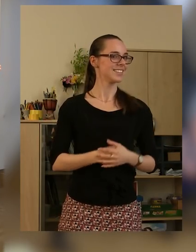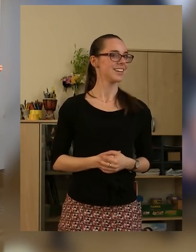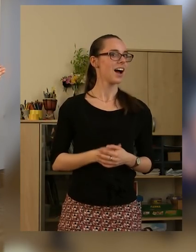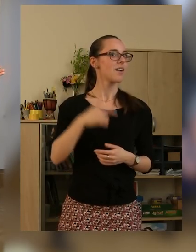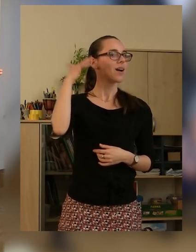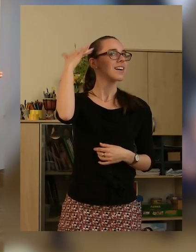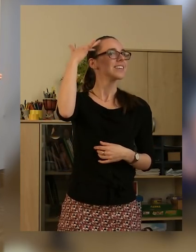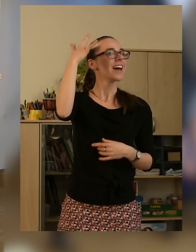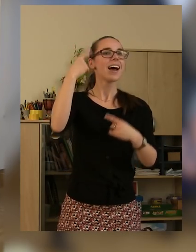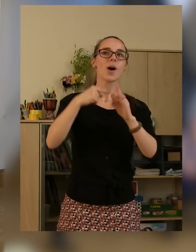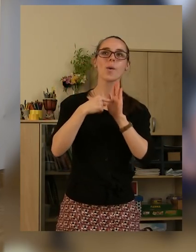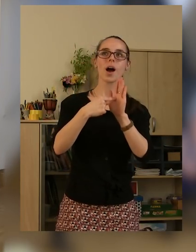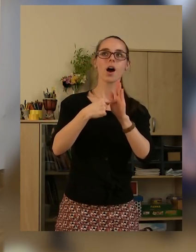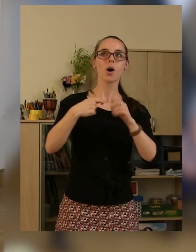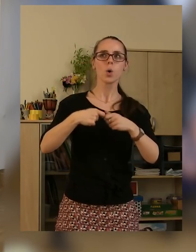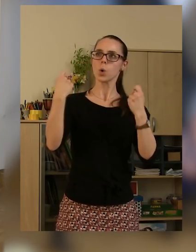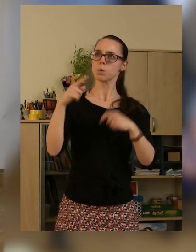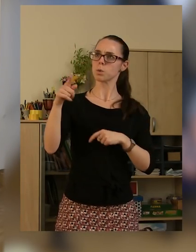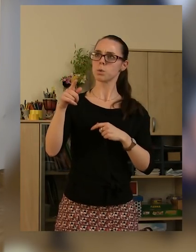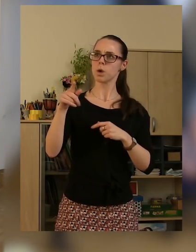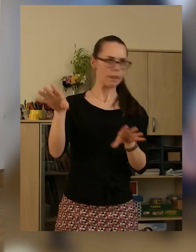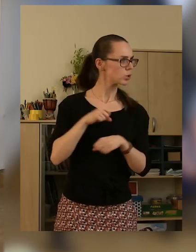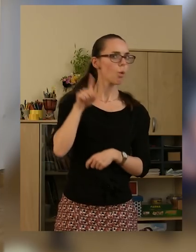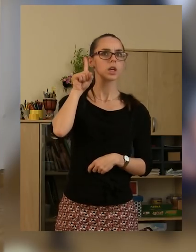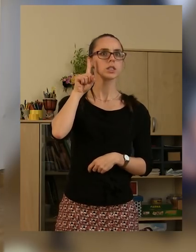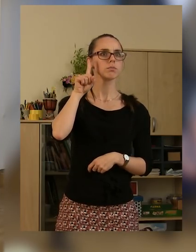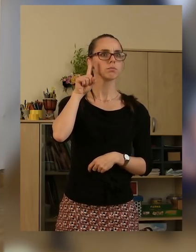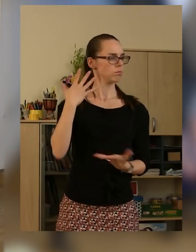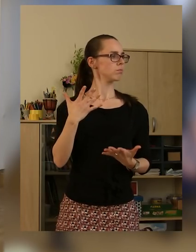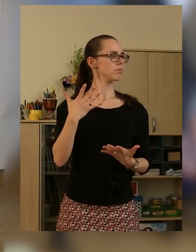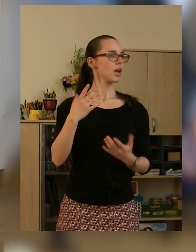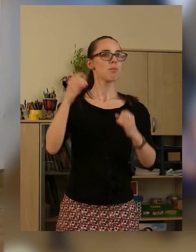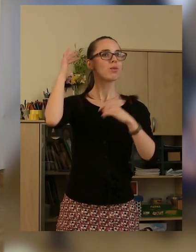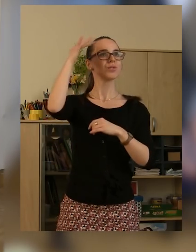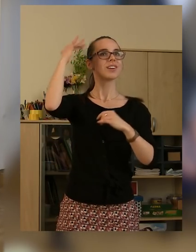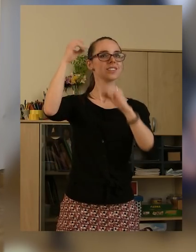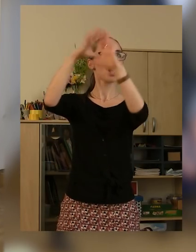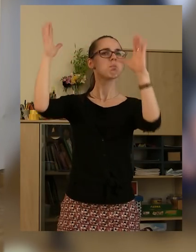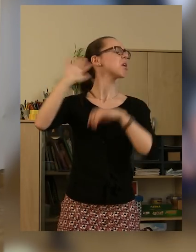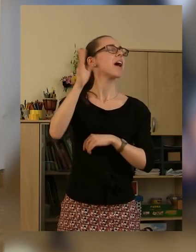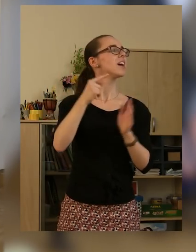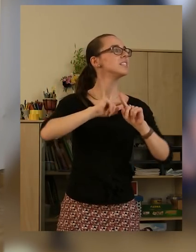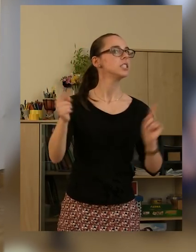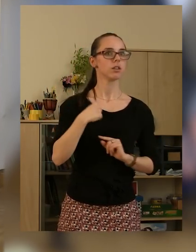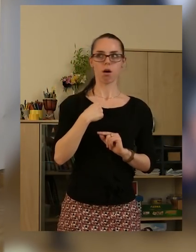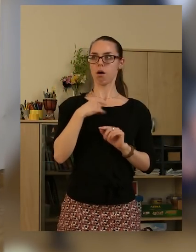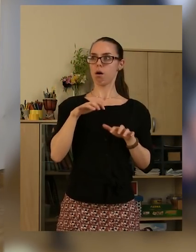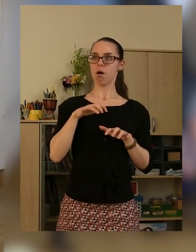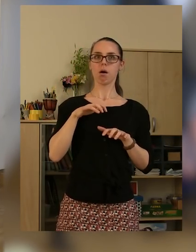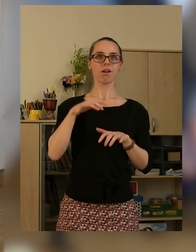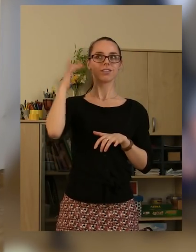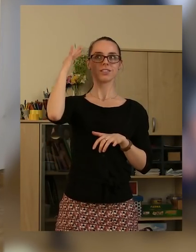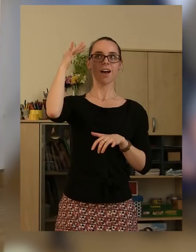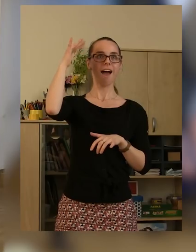On to naruší prostě. On vám možná často řekne a vyjádří prostě nesouhlas. Řekne vám, ne, to